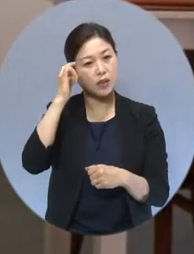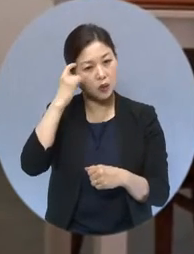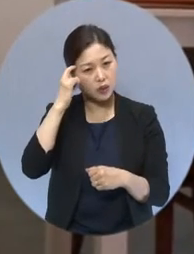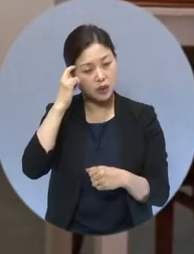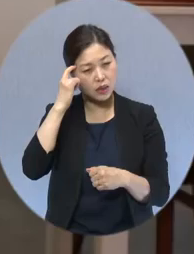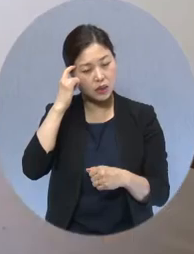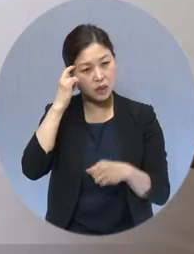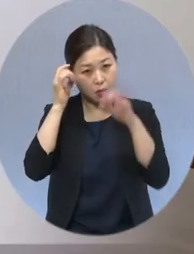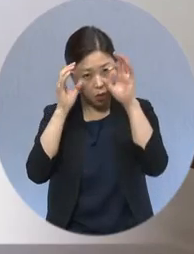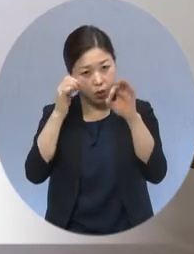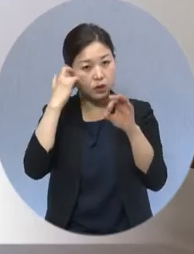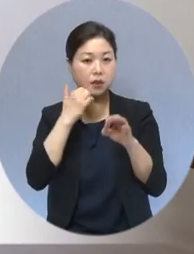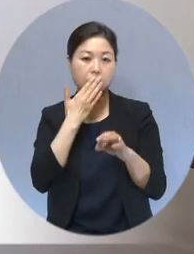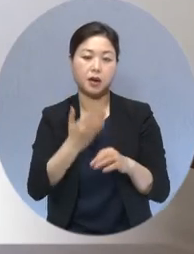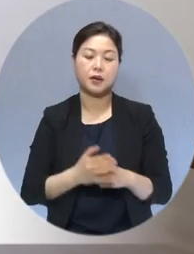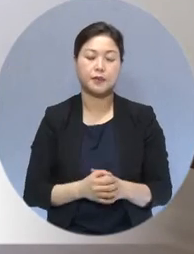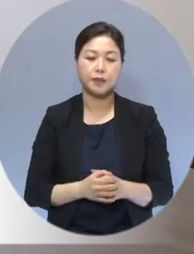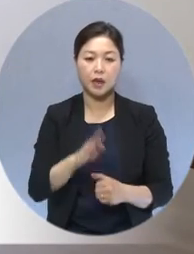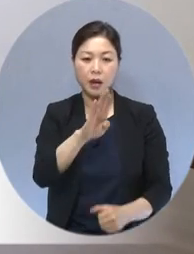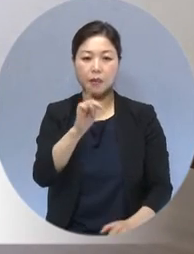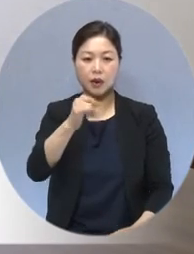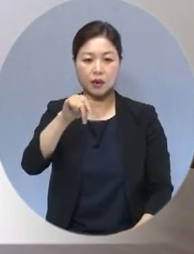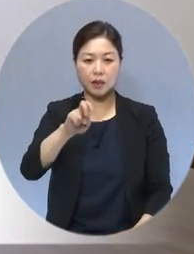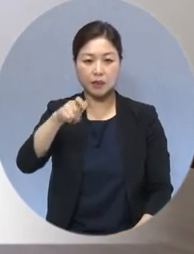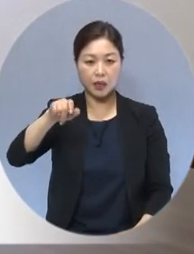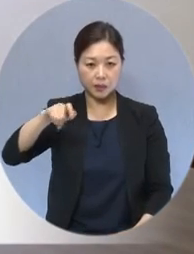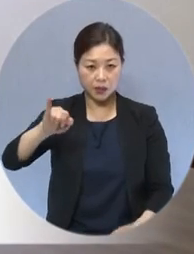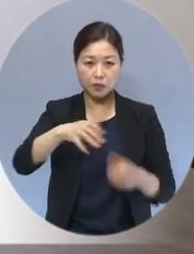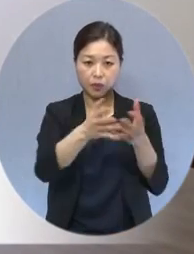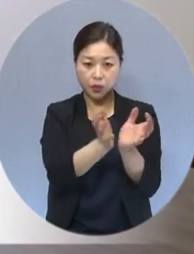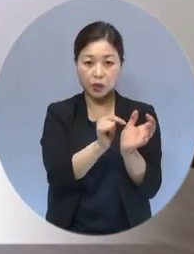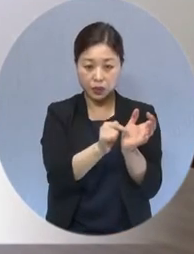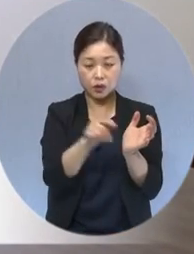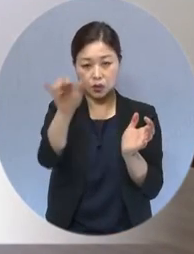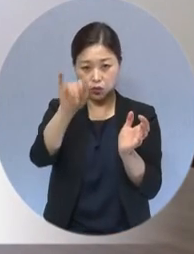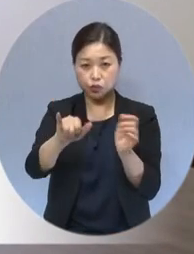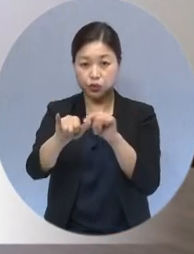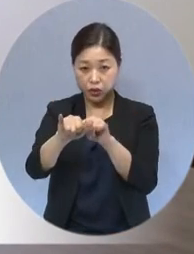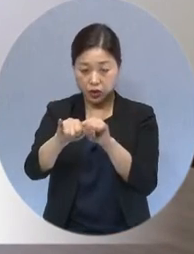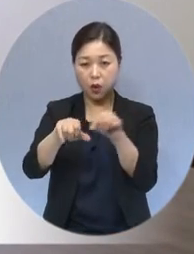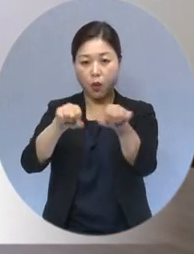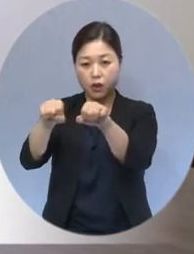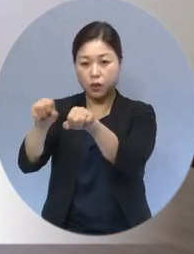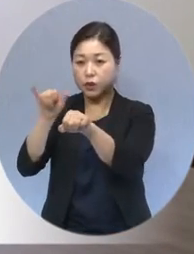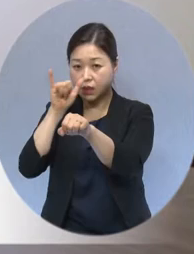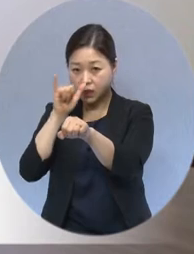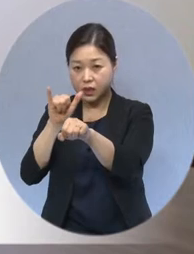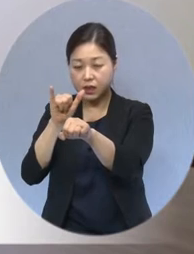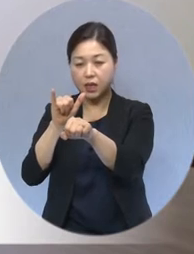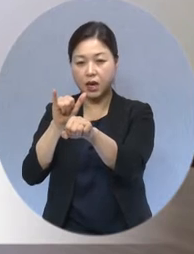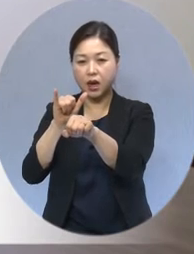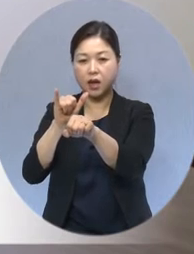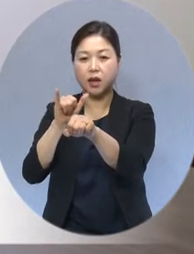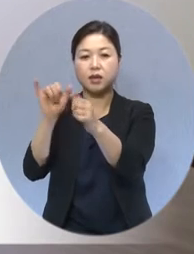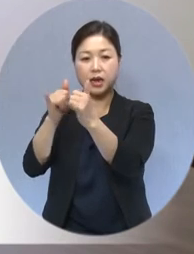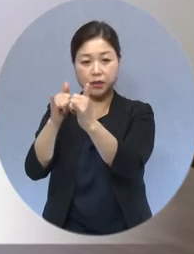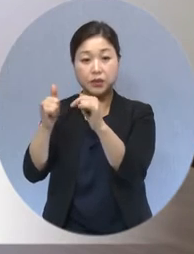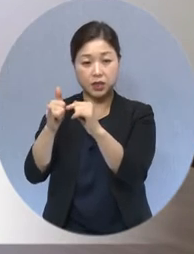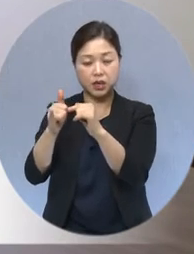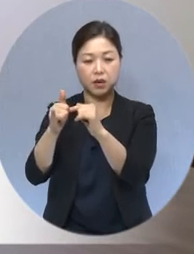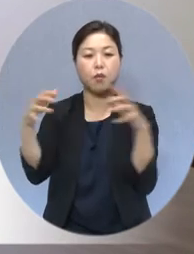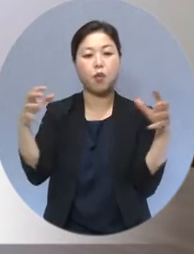있습니다. 우리 바람개비 모임은 전국에서 작품 활동을 하고 계시는 작가님들이 모인